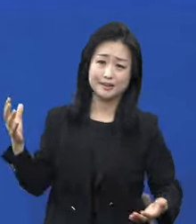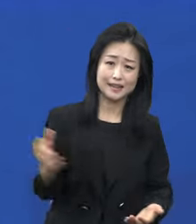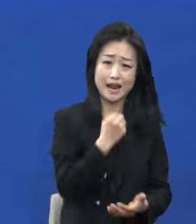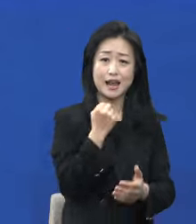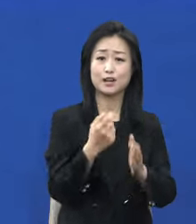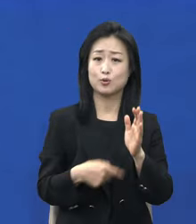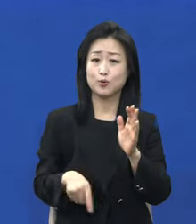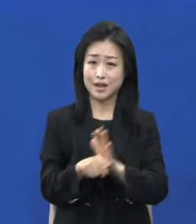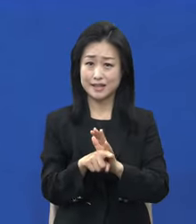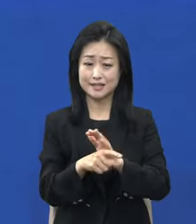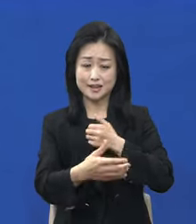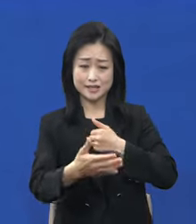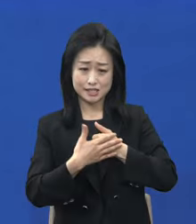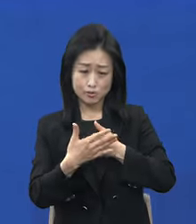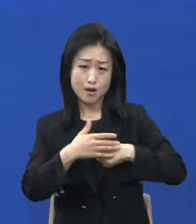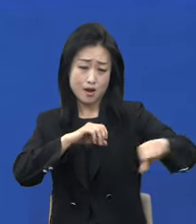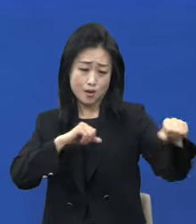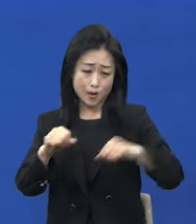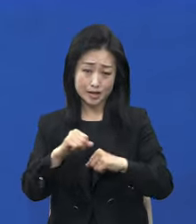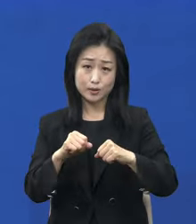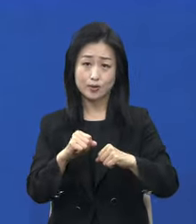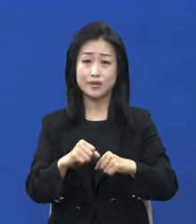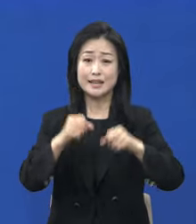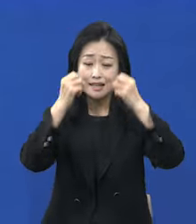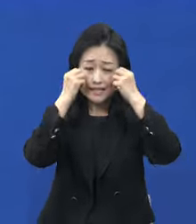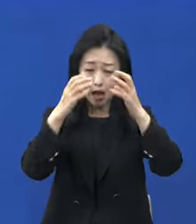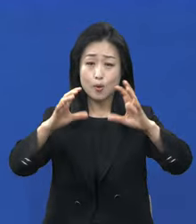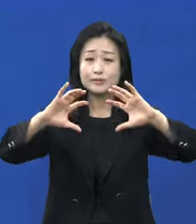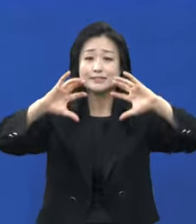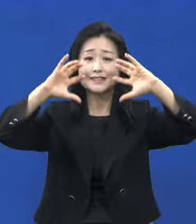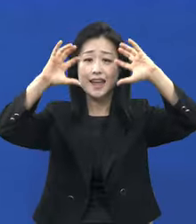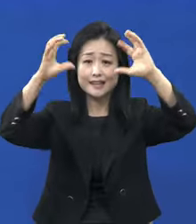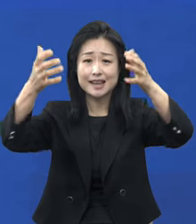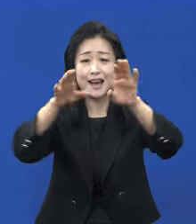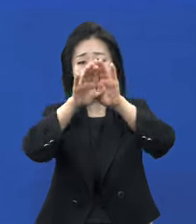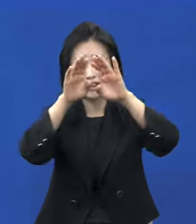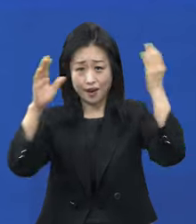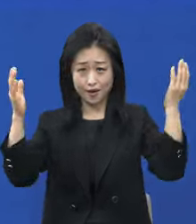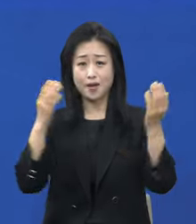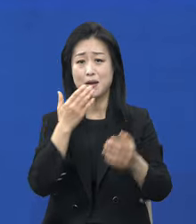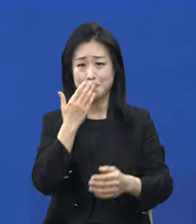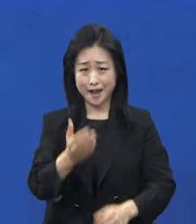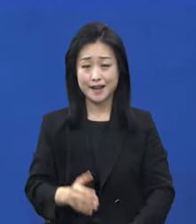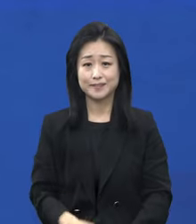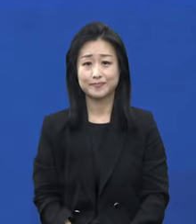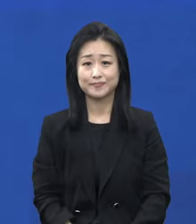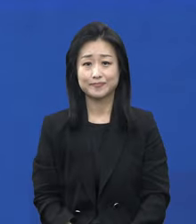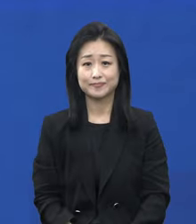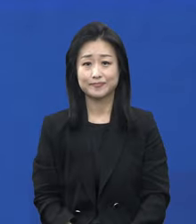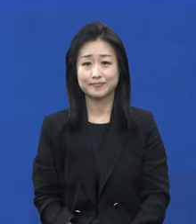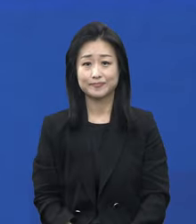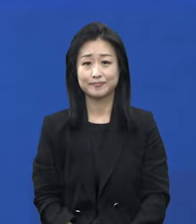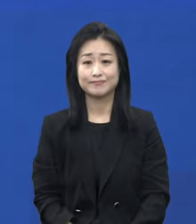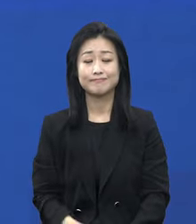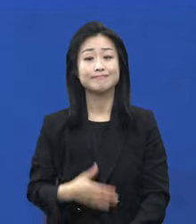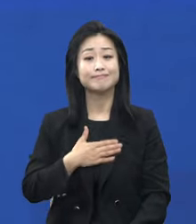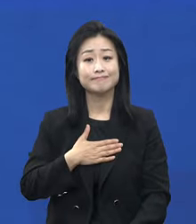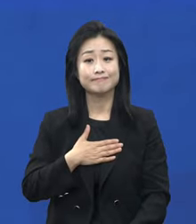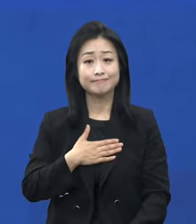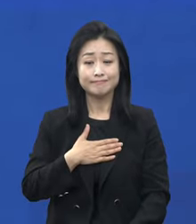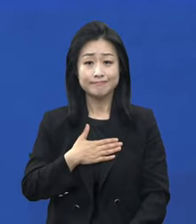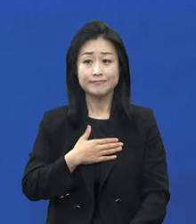천병으로 함께해서 이 새로운 세상을 열어나가야만 합니다, 여러분. 바로